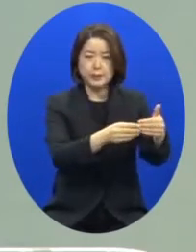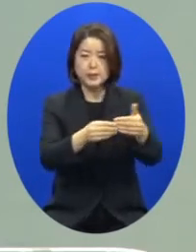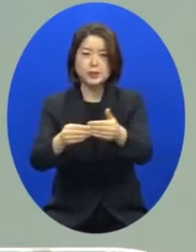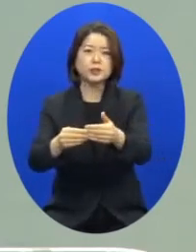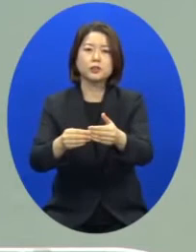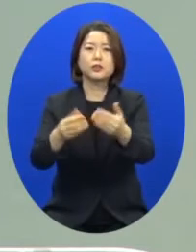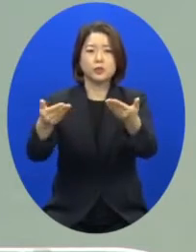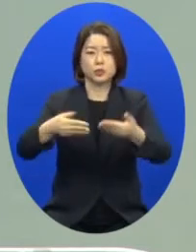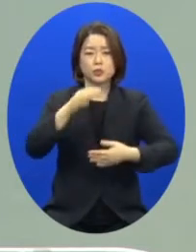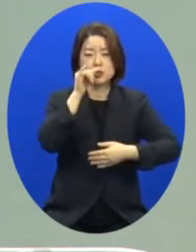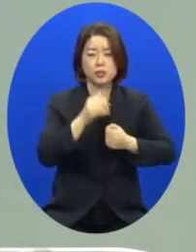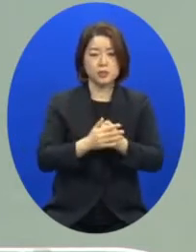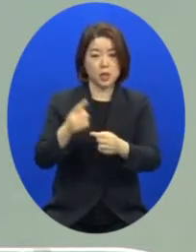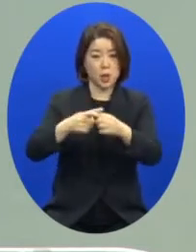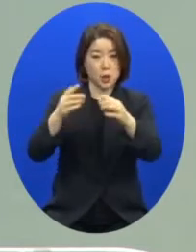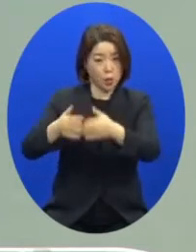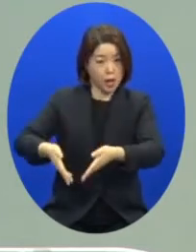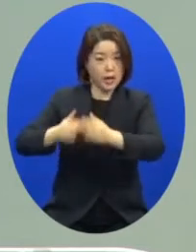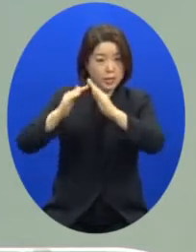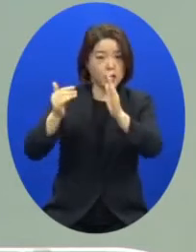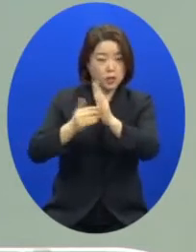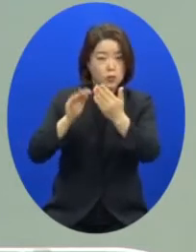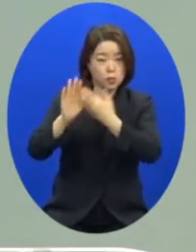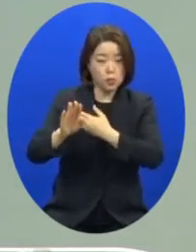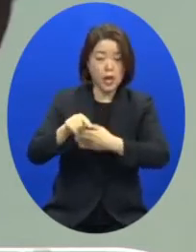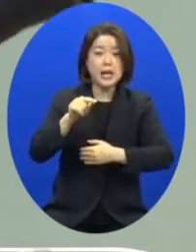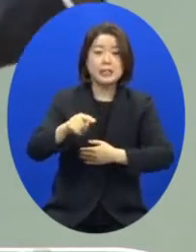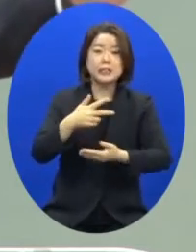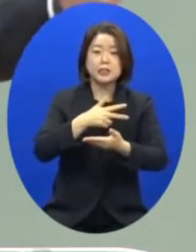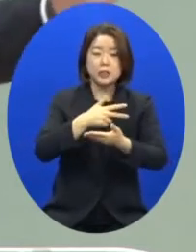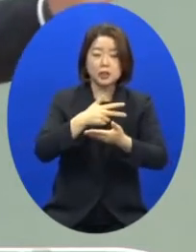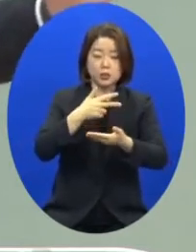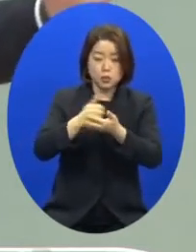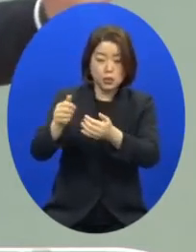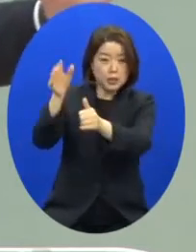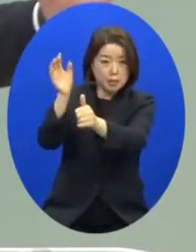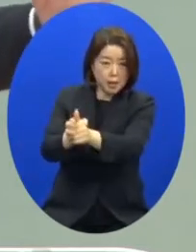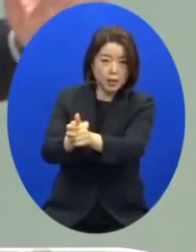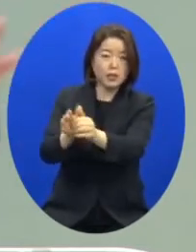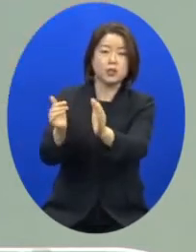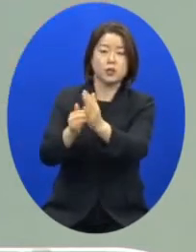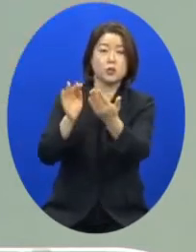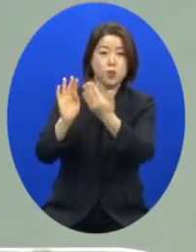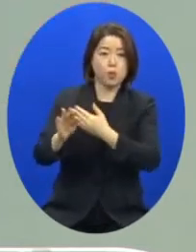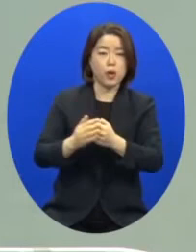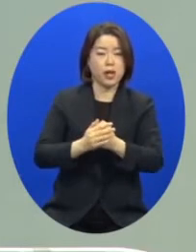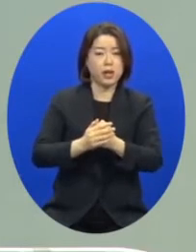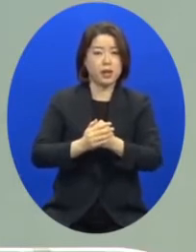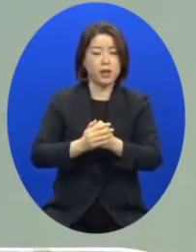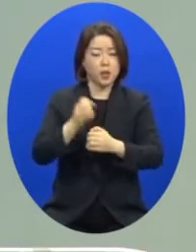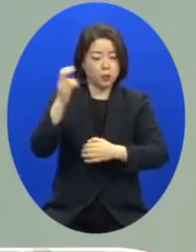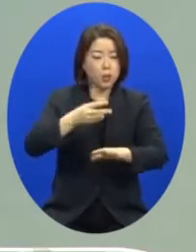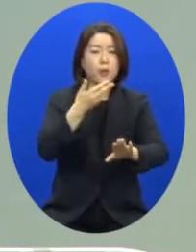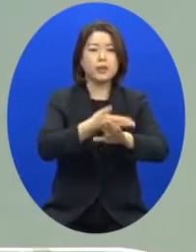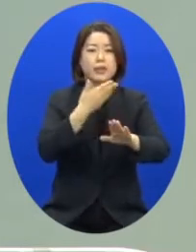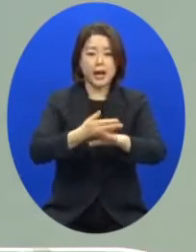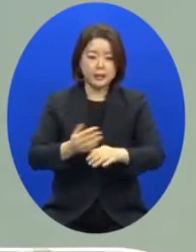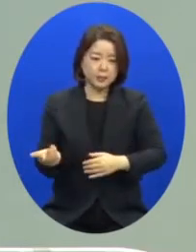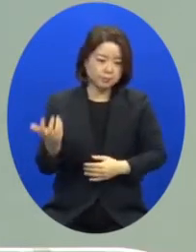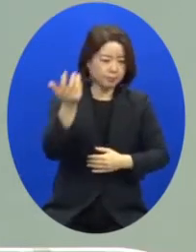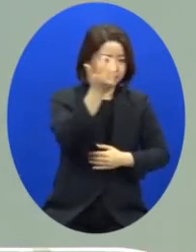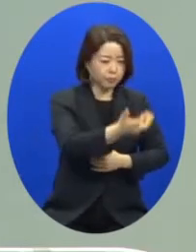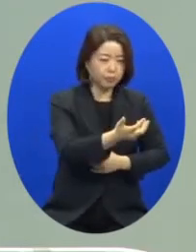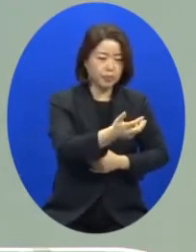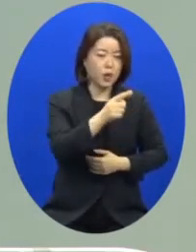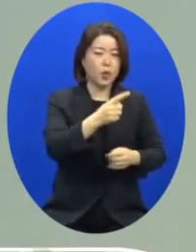교회가 세워지고 나면 그러면 그 교회를 주님께 맡기고 그리고 자기는 또 다른 지역에 가서 또